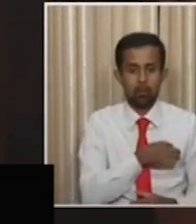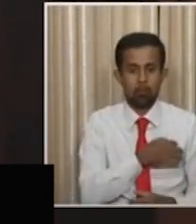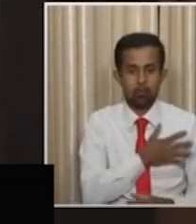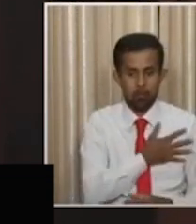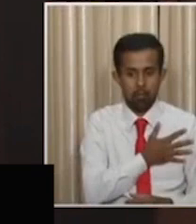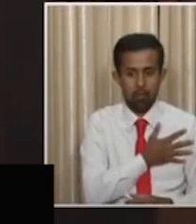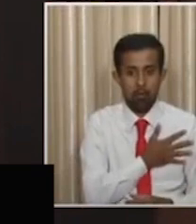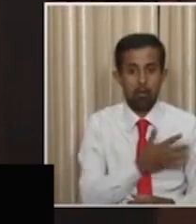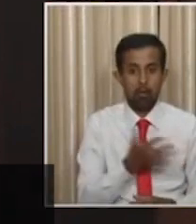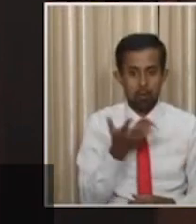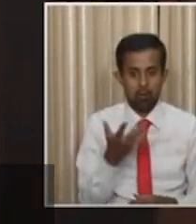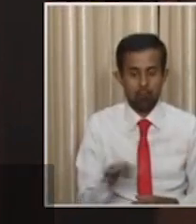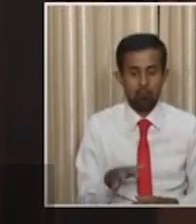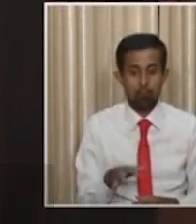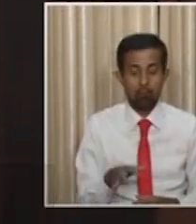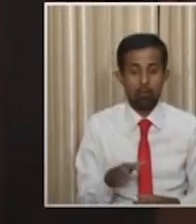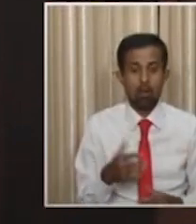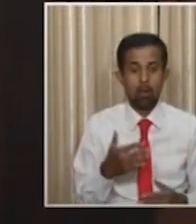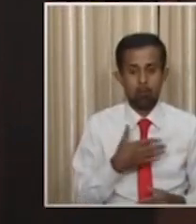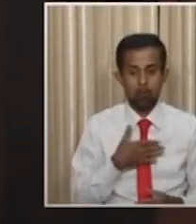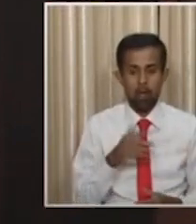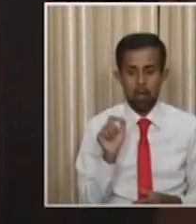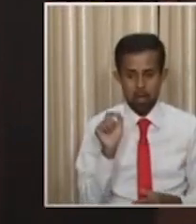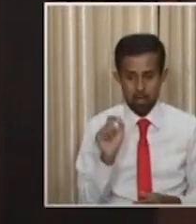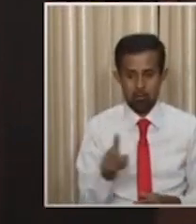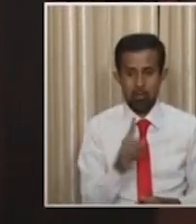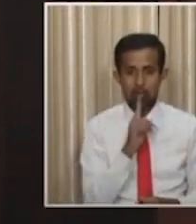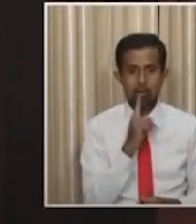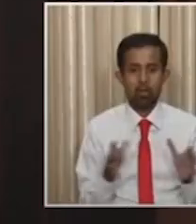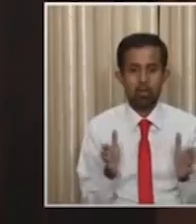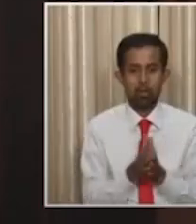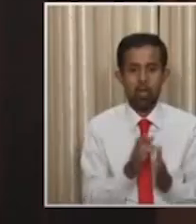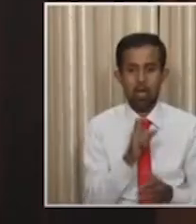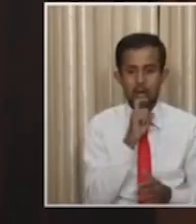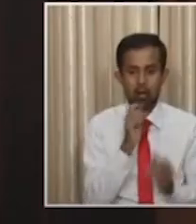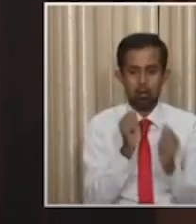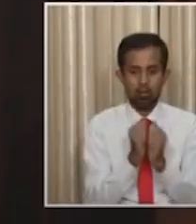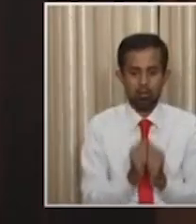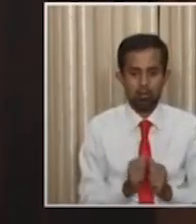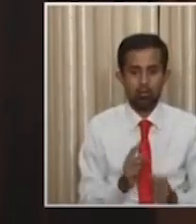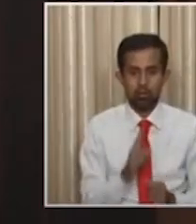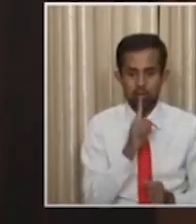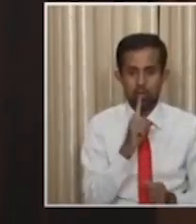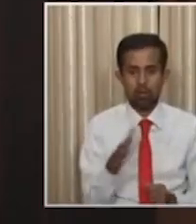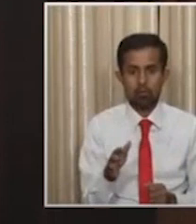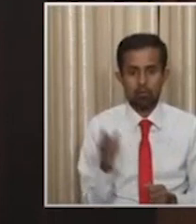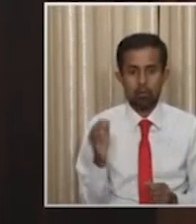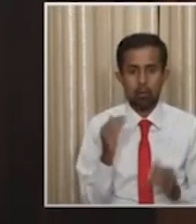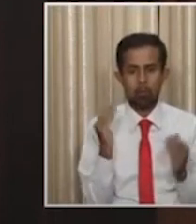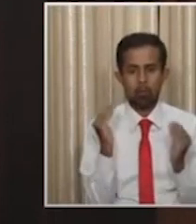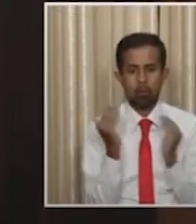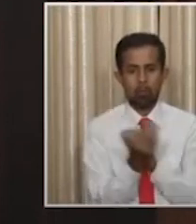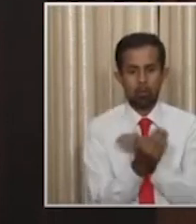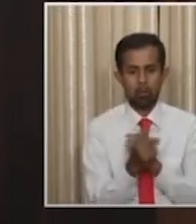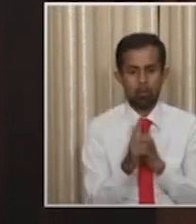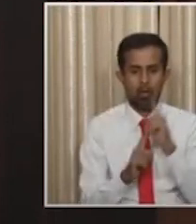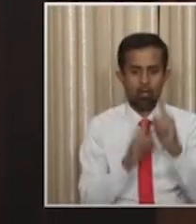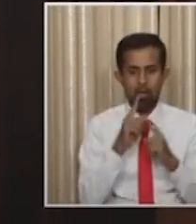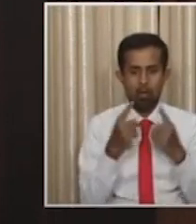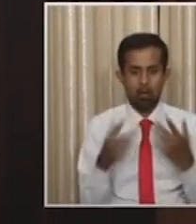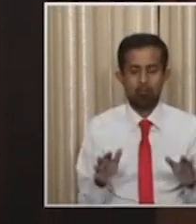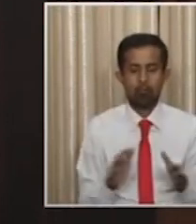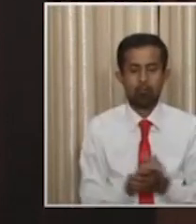என்னுடைய பெயரை குறிப்பிடாவிட்டாலும் என்னோட சம்பந்தப்பட்ட வழக்கையெல்லாம் அவர் இழுத்து பேசியிருந்தார். கௌரவ பாராளுமன்ற உறுப்பினர்களே, லஞ்ச ஊழல்